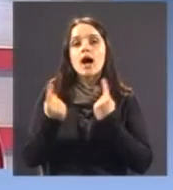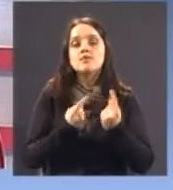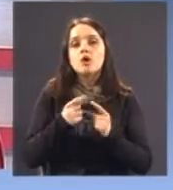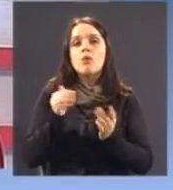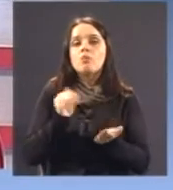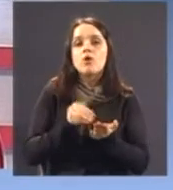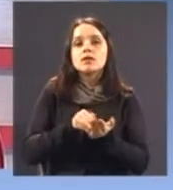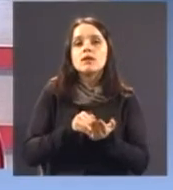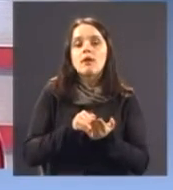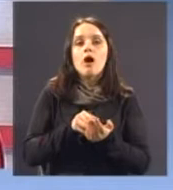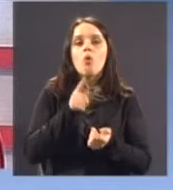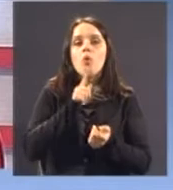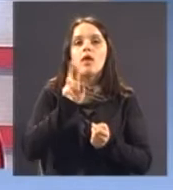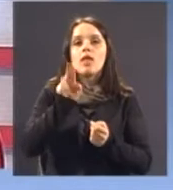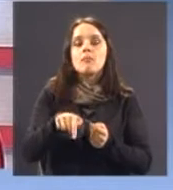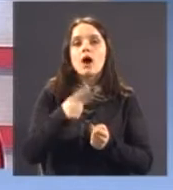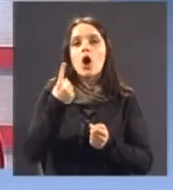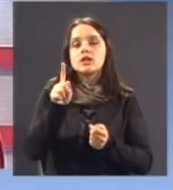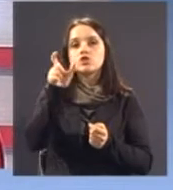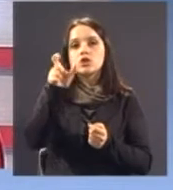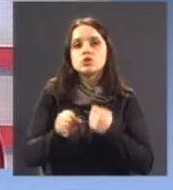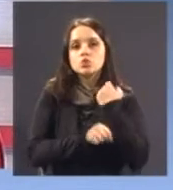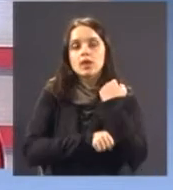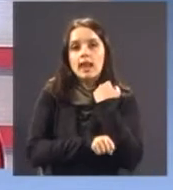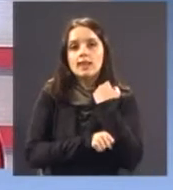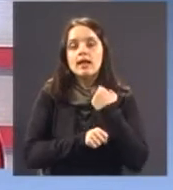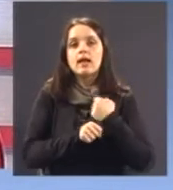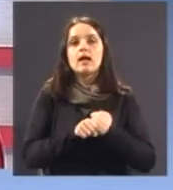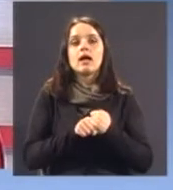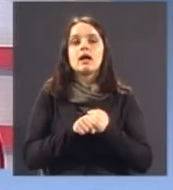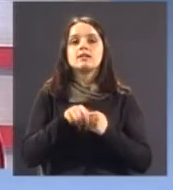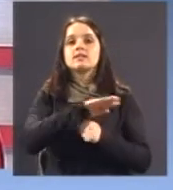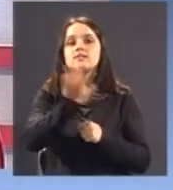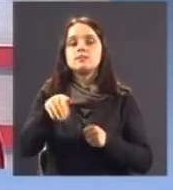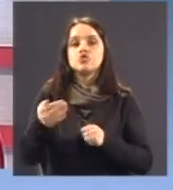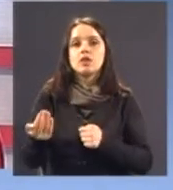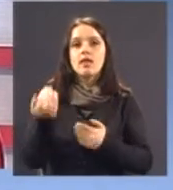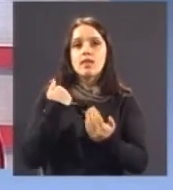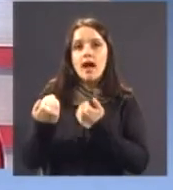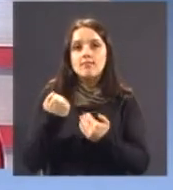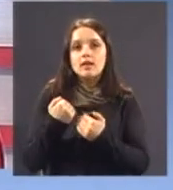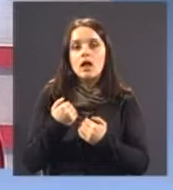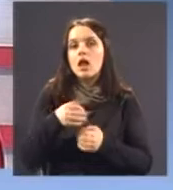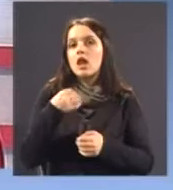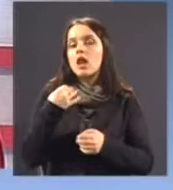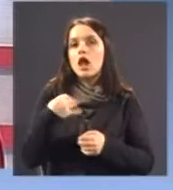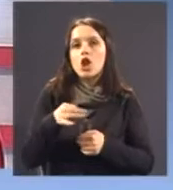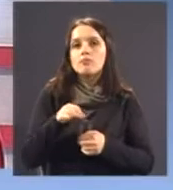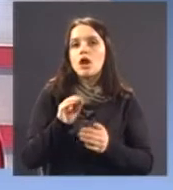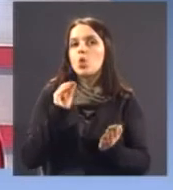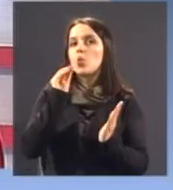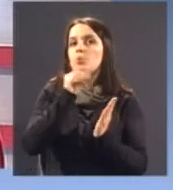potrebe koju ima određeni student. Dakle, svi se možete javiti i najnormalnije